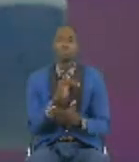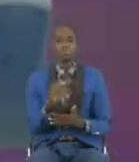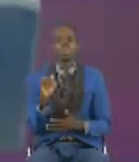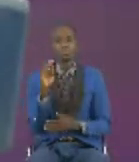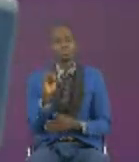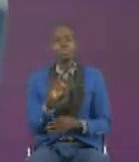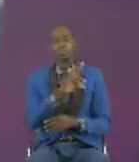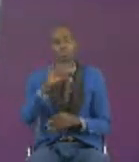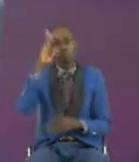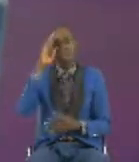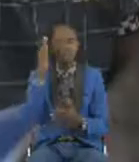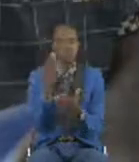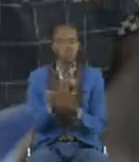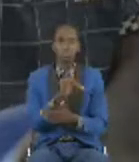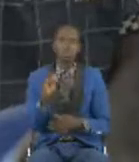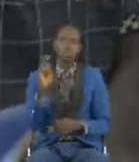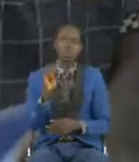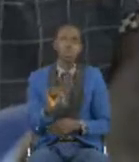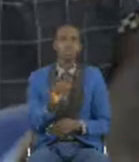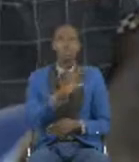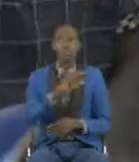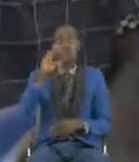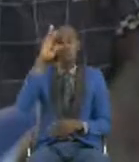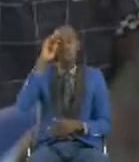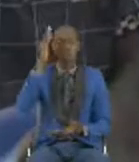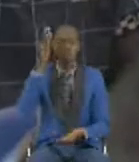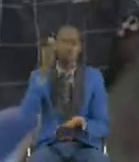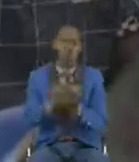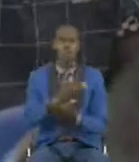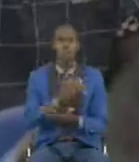Sans obstacle. Sans obstacle.